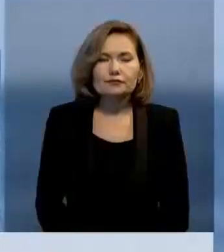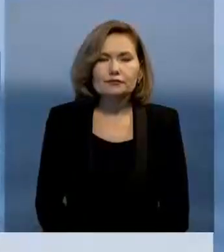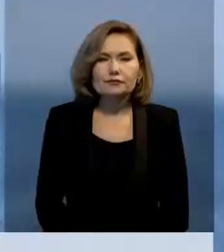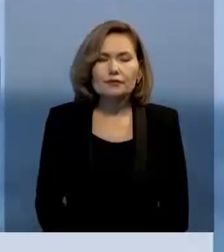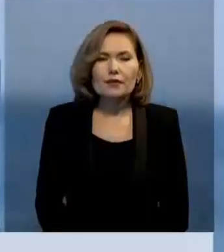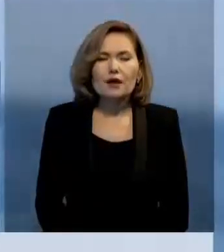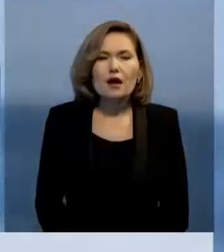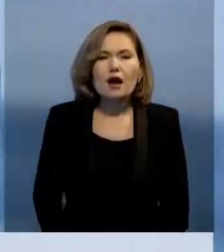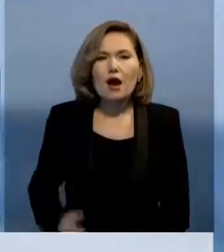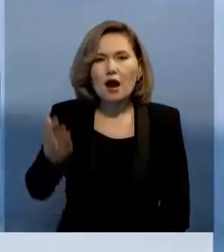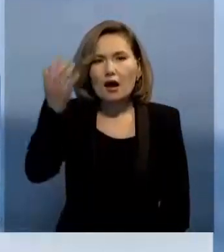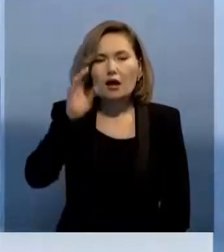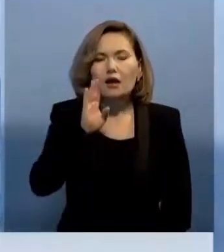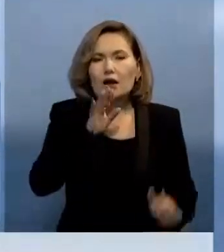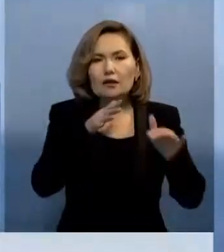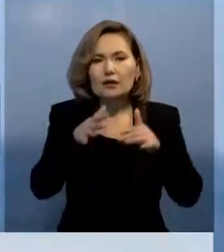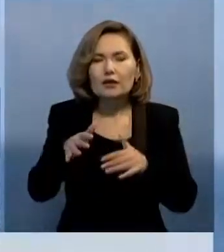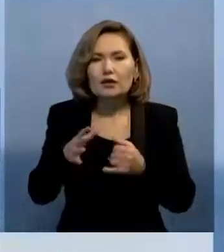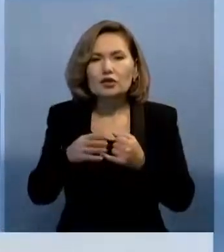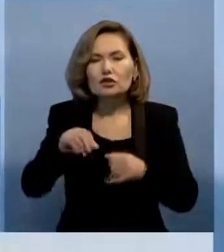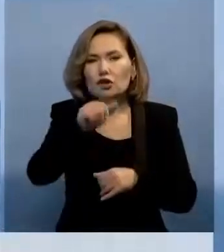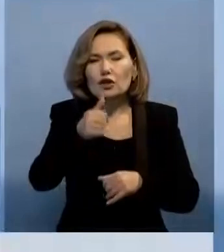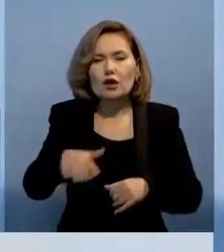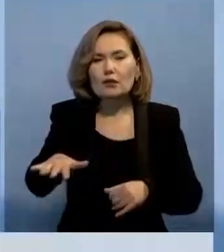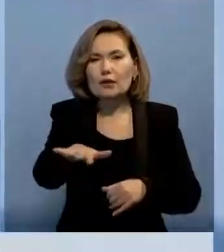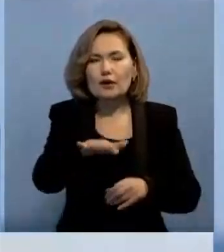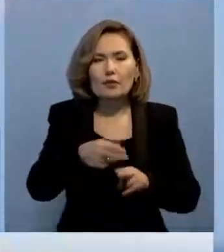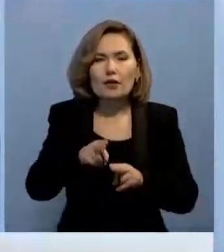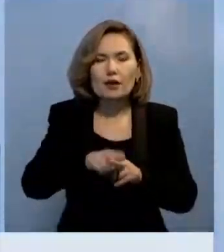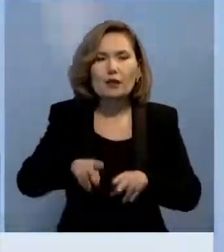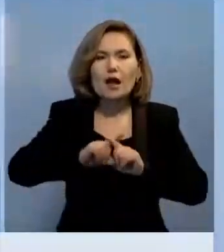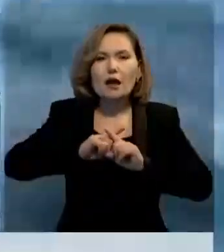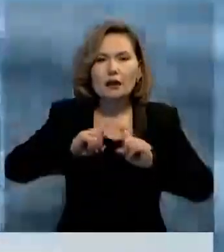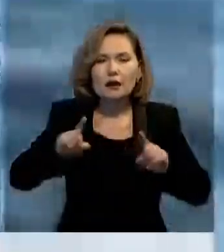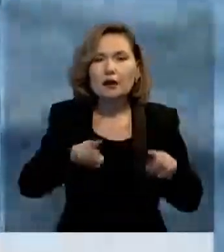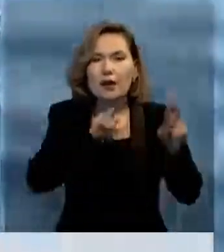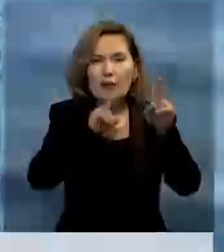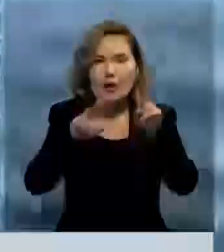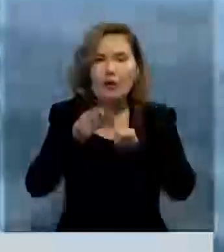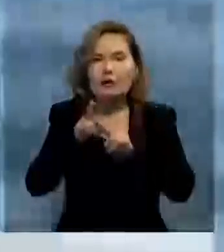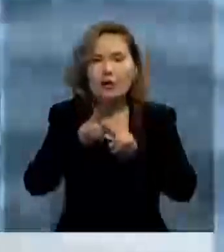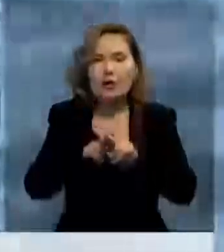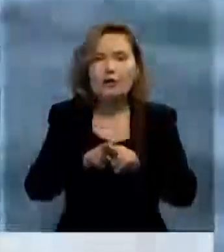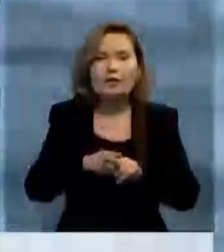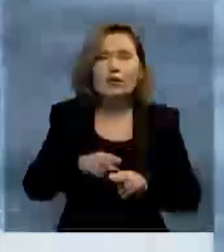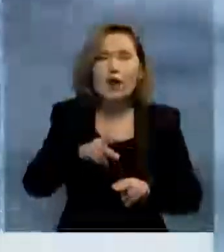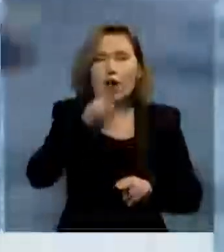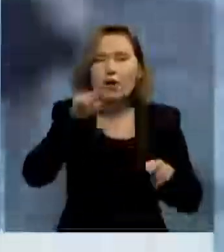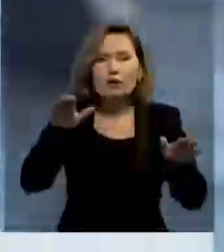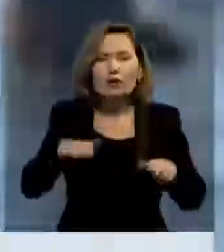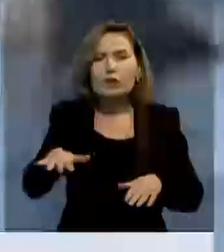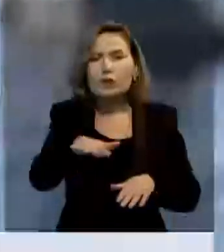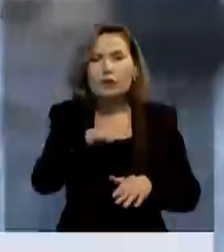Қара теңіз жағалауы, жергілікті халық құс жәннаты деп атап кеткен ерекше бақылауға алынған Қызыл Ермақ ұлттық